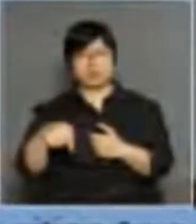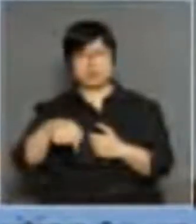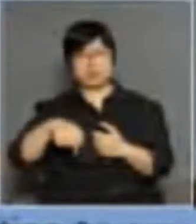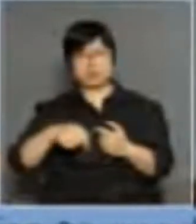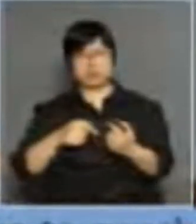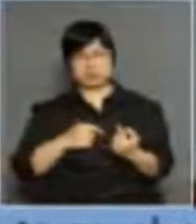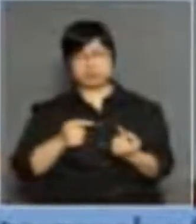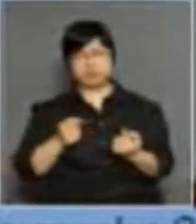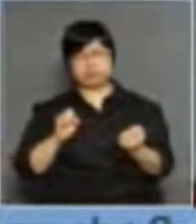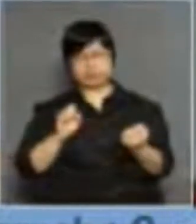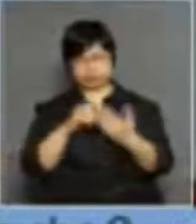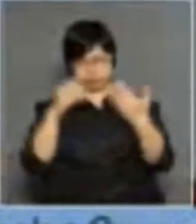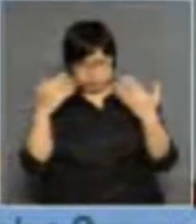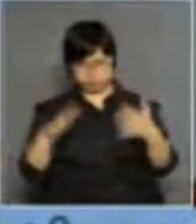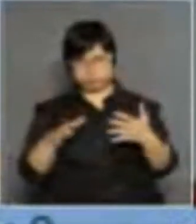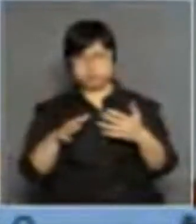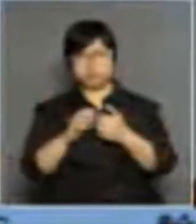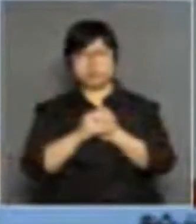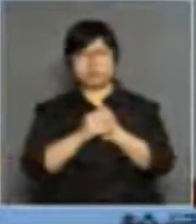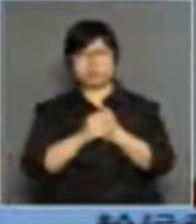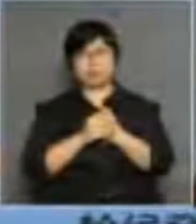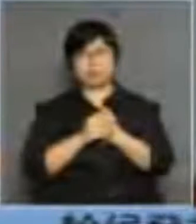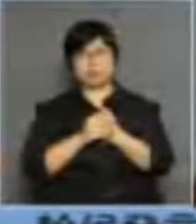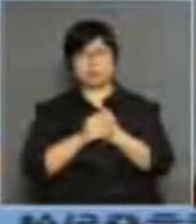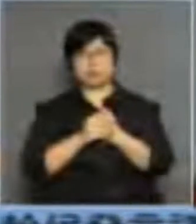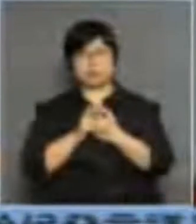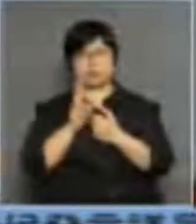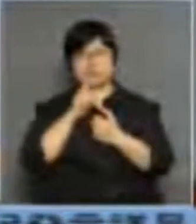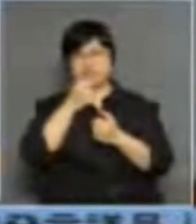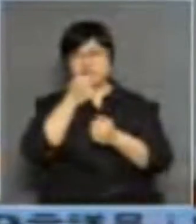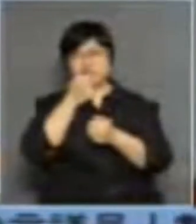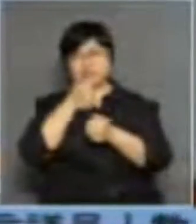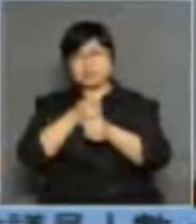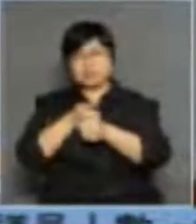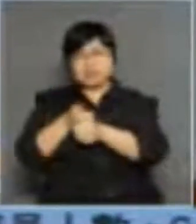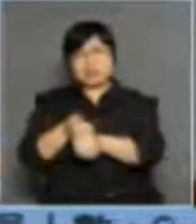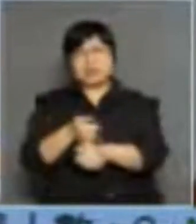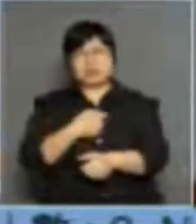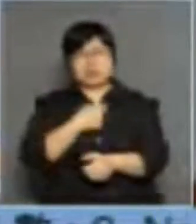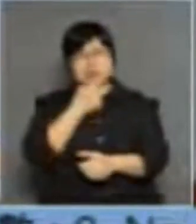講話，逐臭之夫啦，係咪？中意食屎又話屎坑臭。